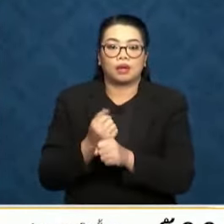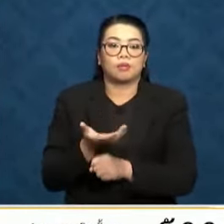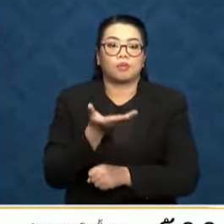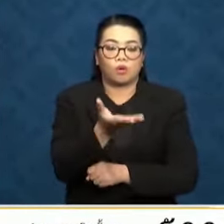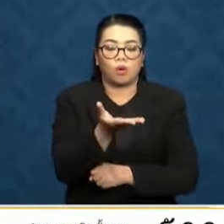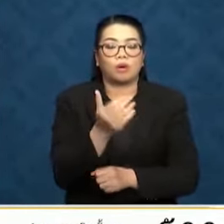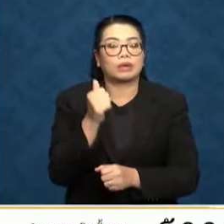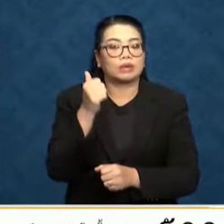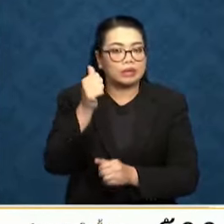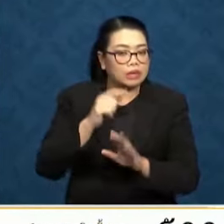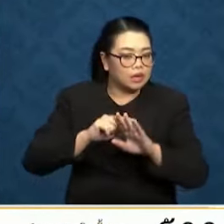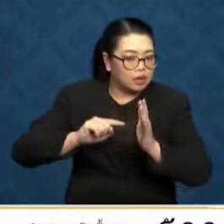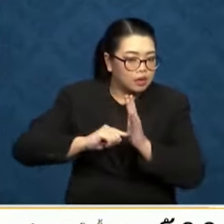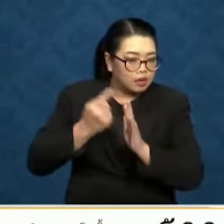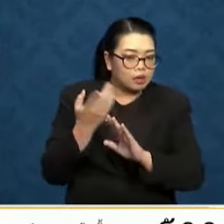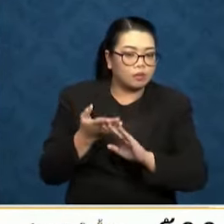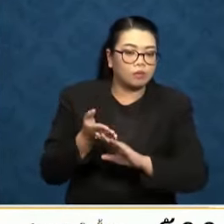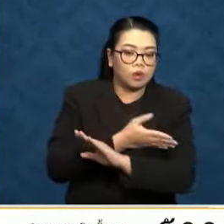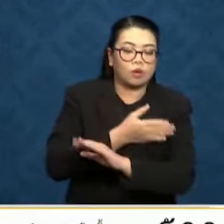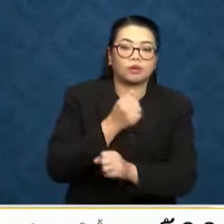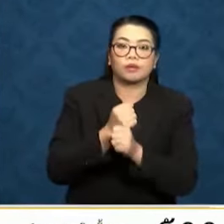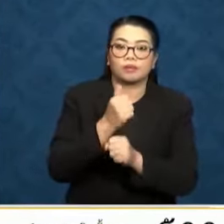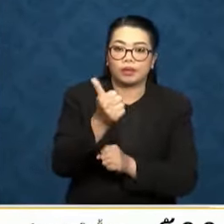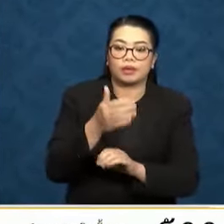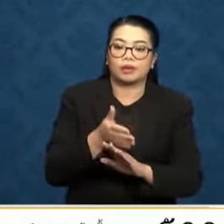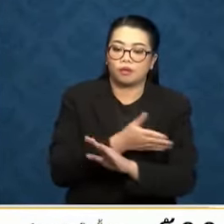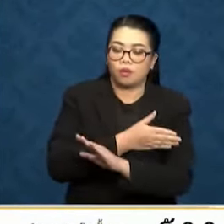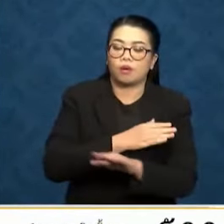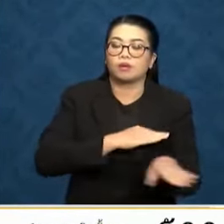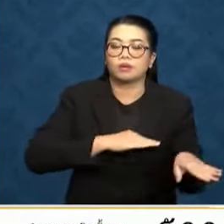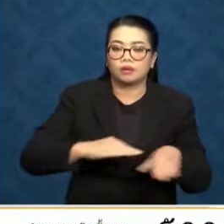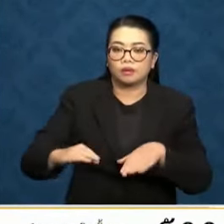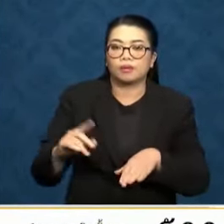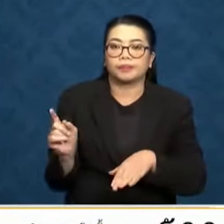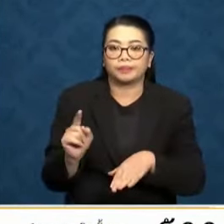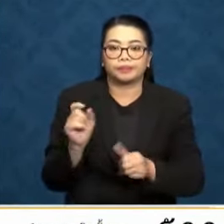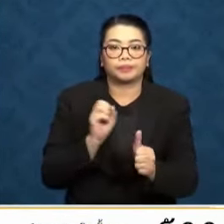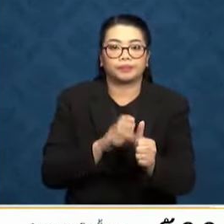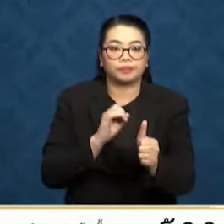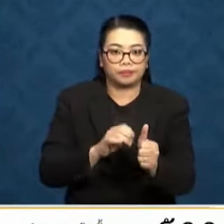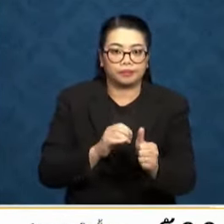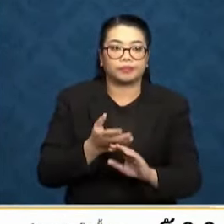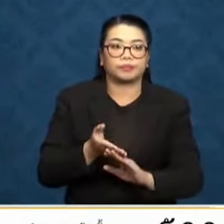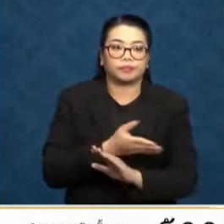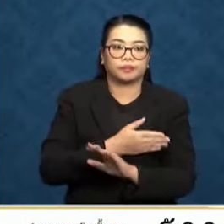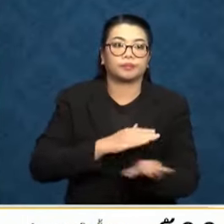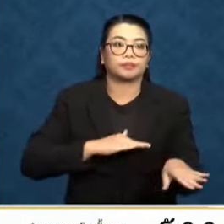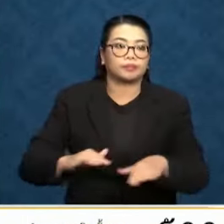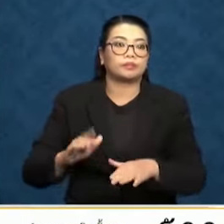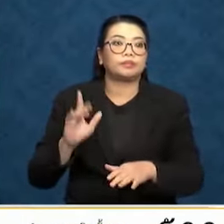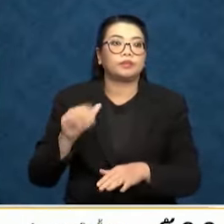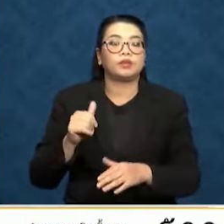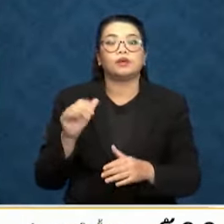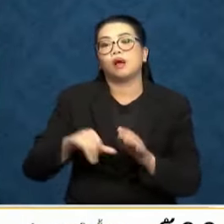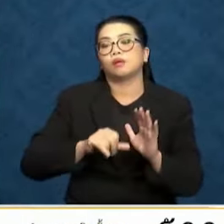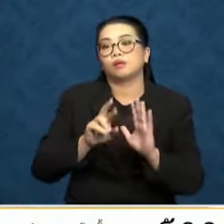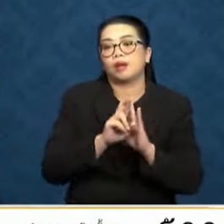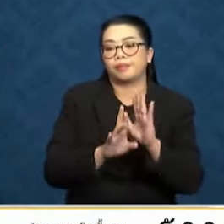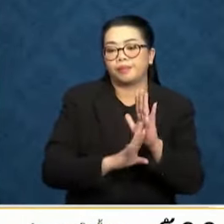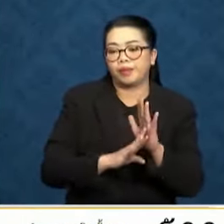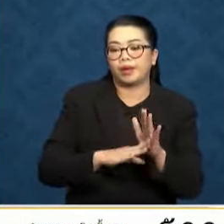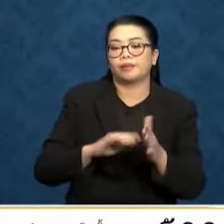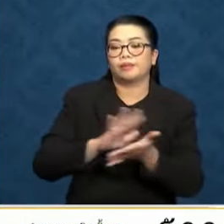ให้ดีได้ตั้งแต่เริ่มเลยเตรียมพื้นที่ไม่พร้อมนะคะแนะนำให้เตรียมพื้นที่ต้องผ่านระเบียบต้องส่ง